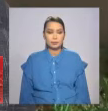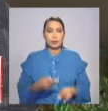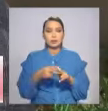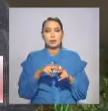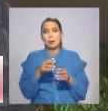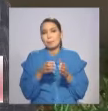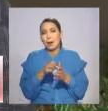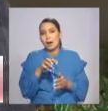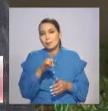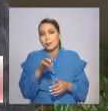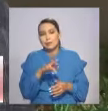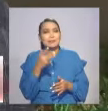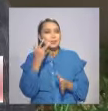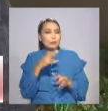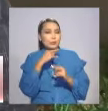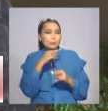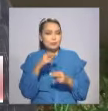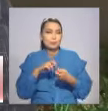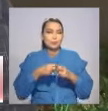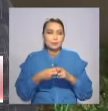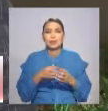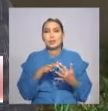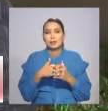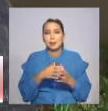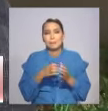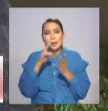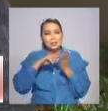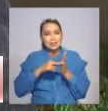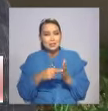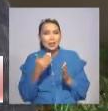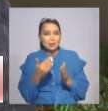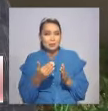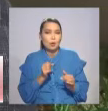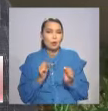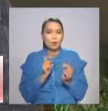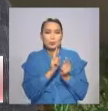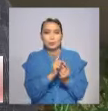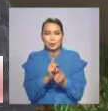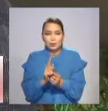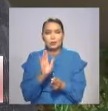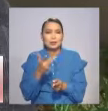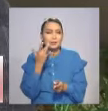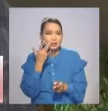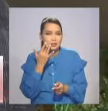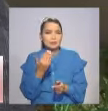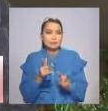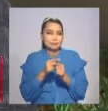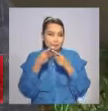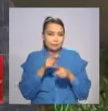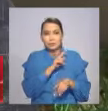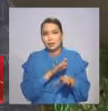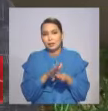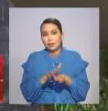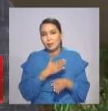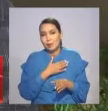Партия Аманат всегда уделяет внимание проблемам сельчан. Партийный проект, выездные мобильные общественные приемные показал себя как действенный механизм. Наша